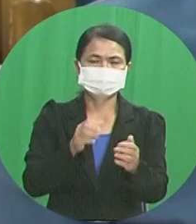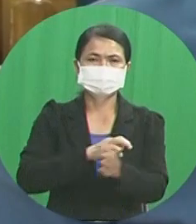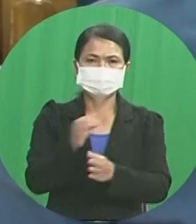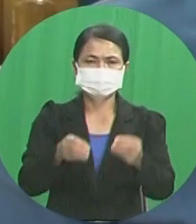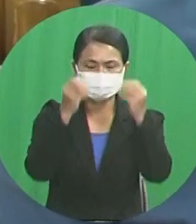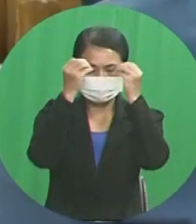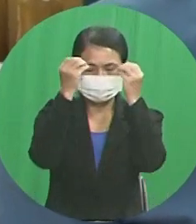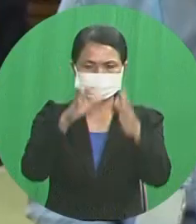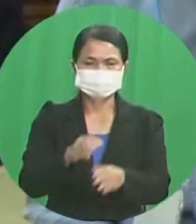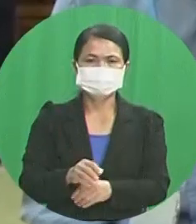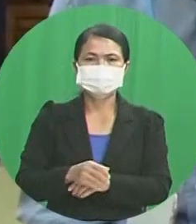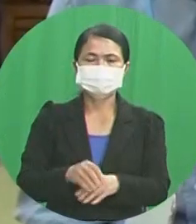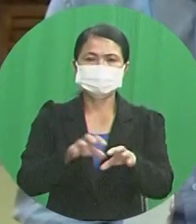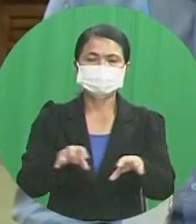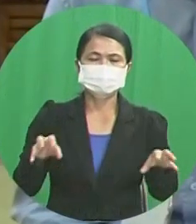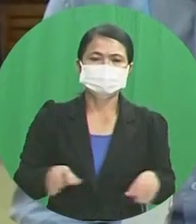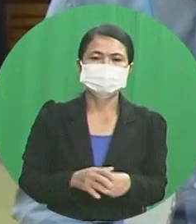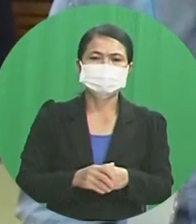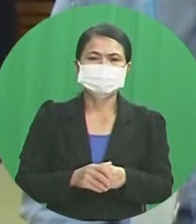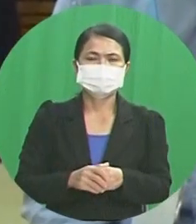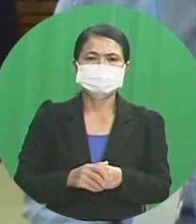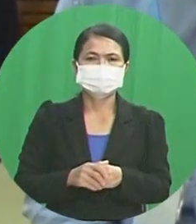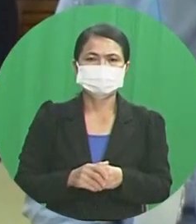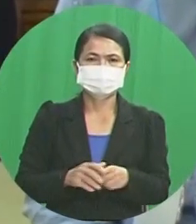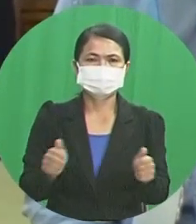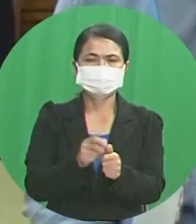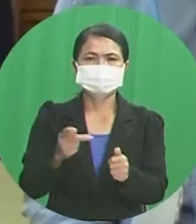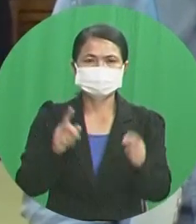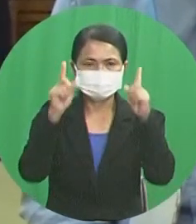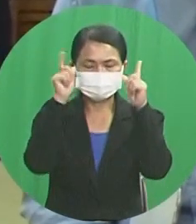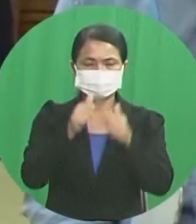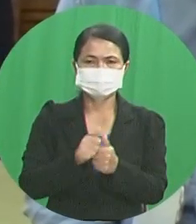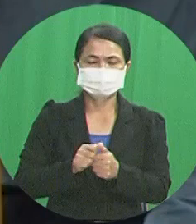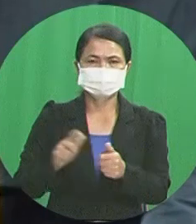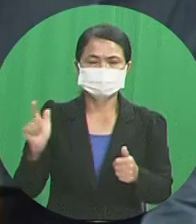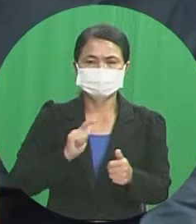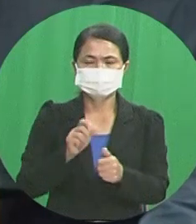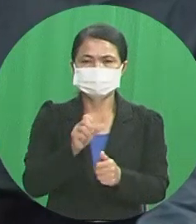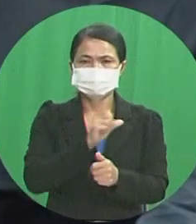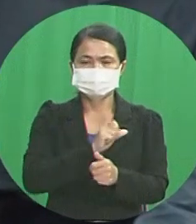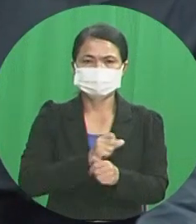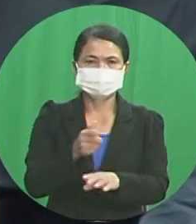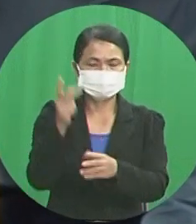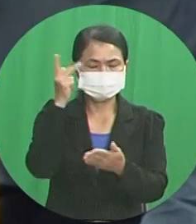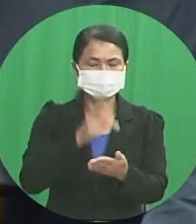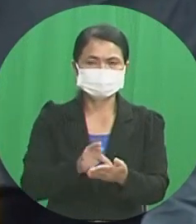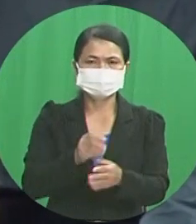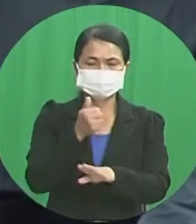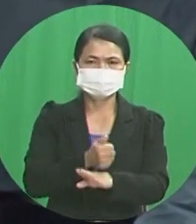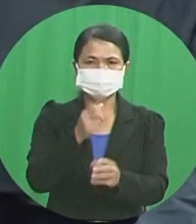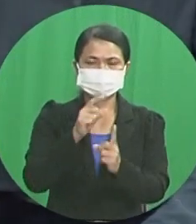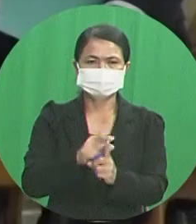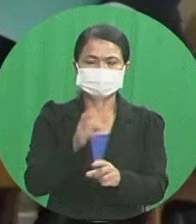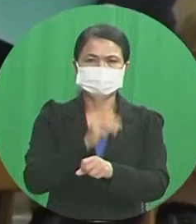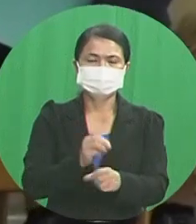ព័ត៌មាននៅថ្នាក់មូលដ្ឋានជាមួយនេះអាយដមចិនម៉ាលីនរដ្ឋលេខាធិការនឹងជាអ្នកនាំពាក្យក្រសួង